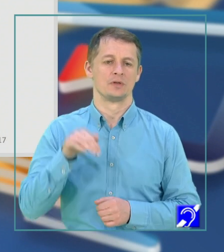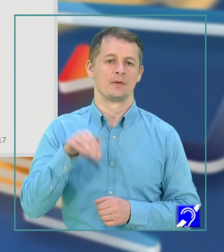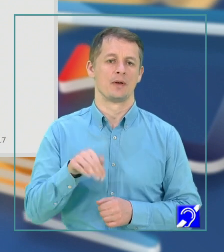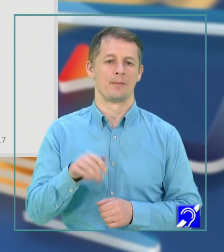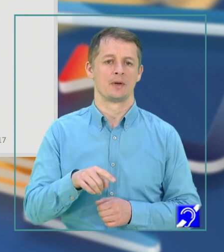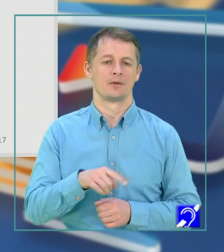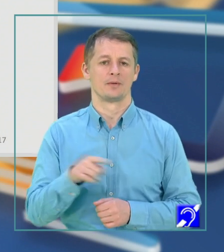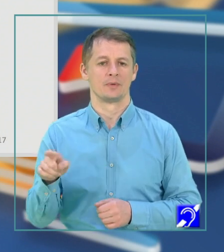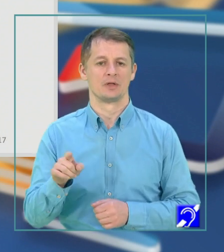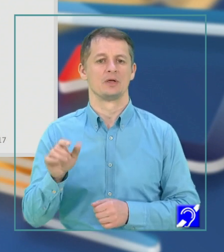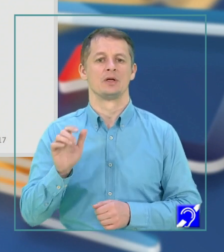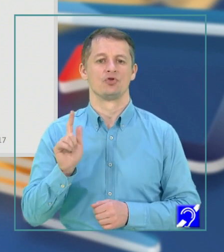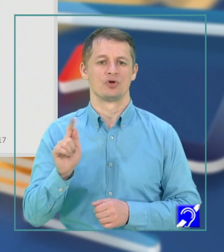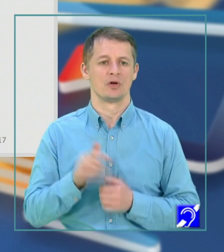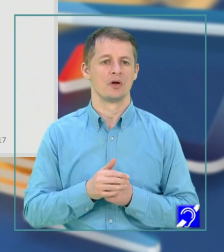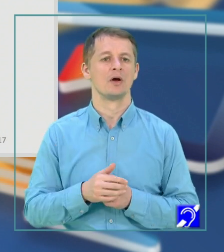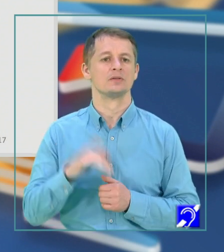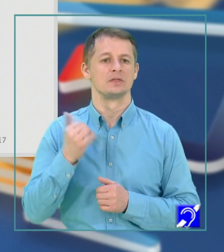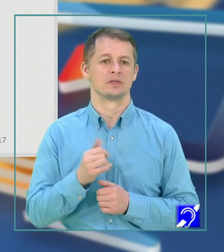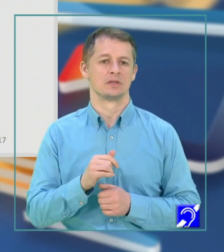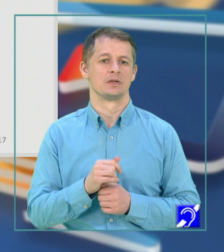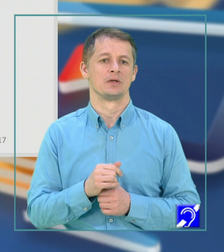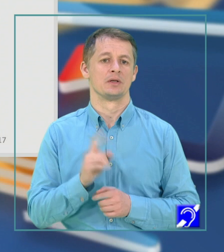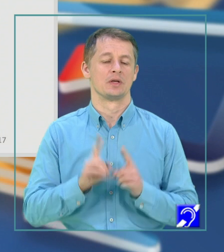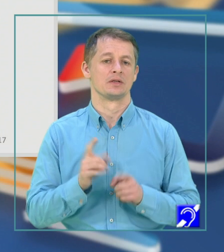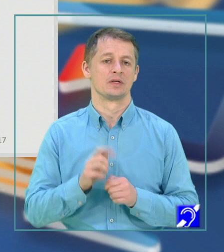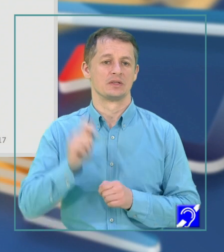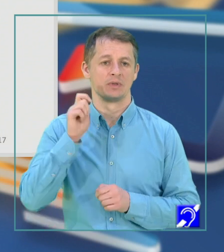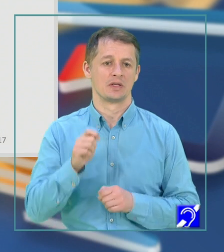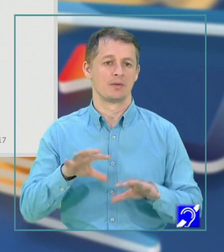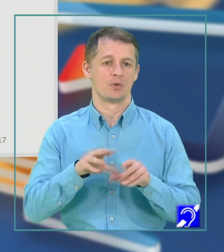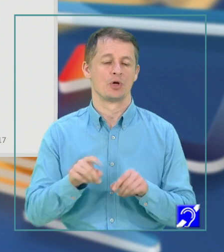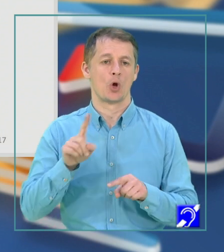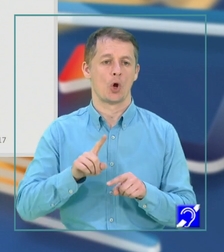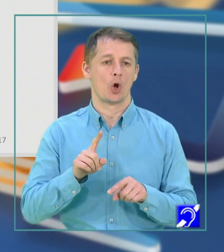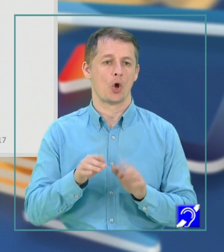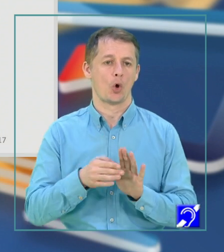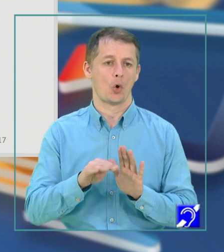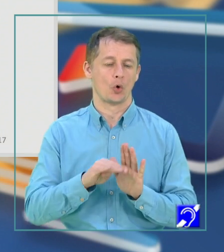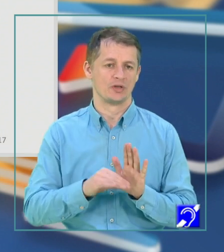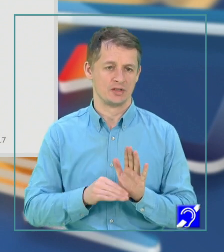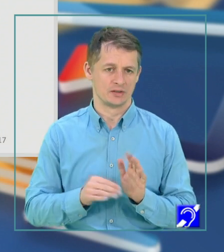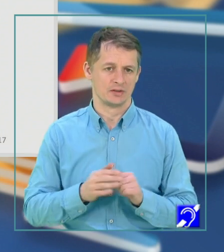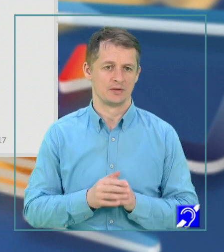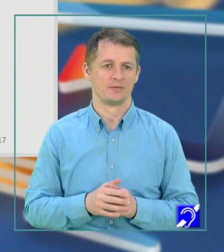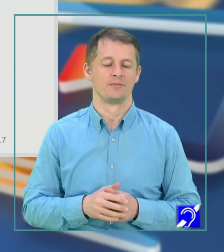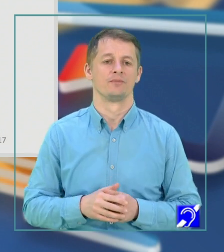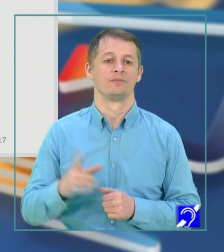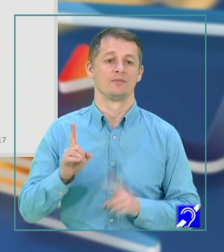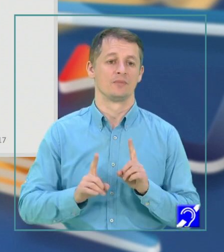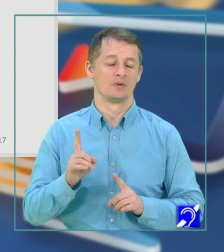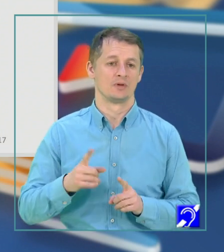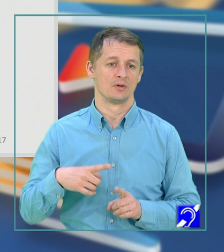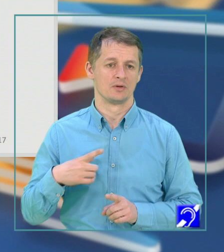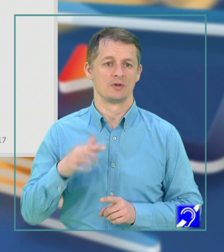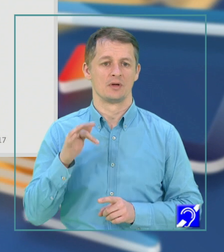se numește izomorfism de grupuri dacă sunt îndeplinite simultan condițiile. F este morfism de grupuri, adică